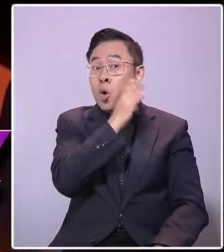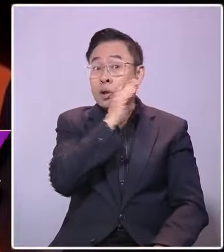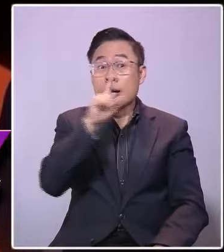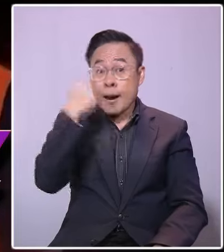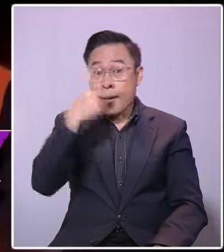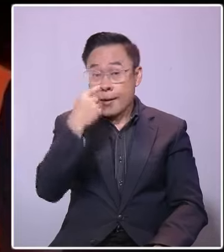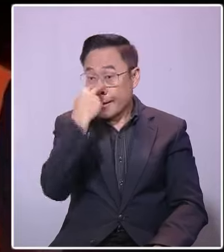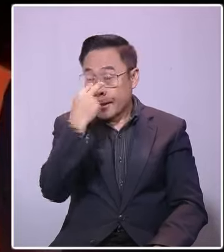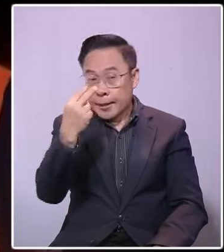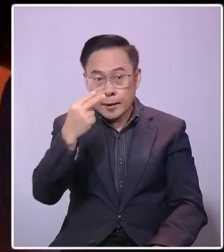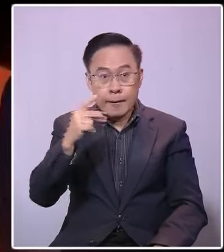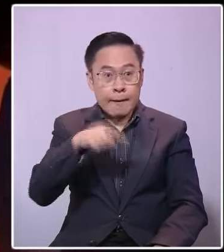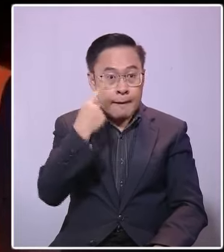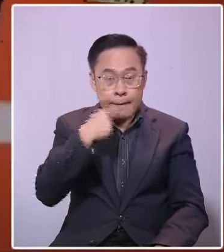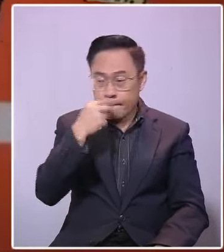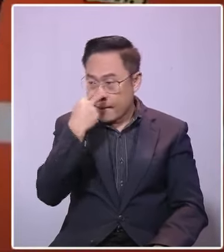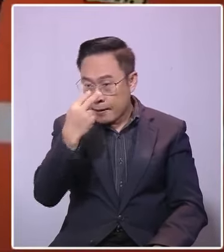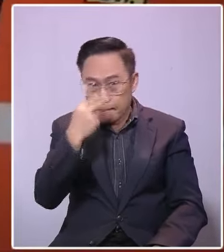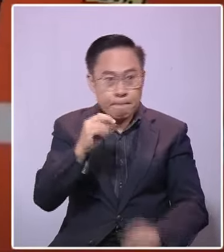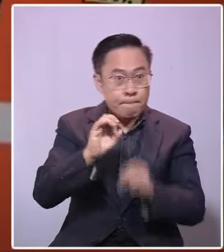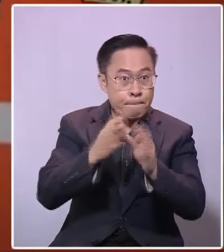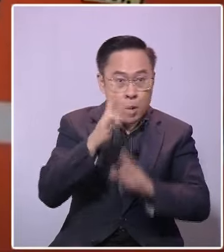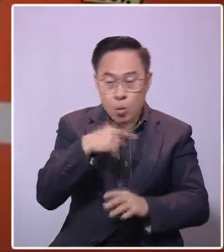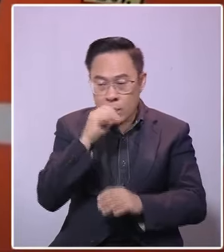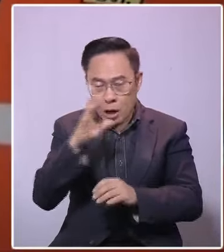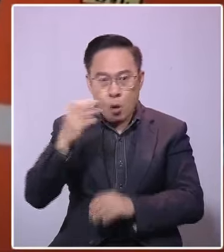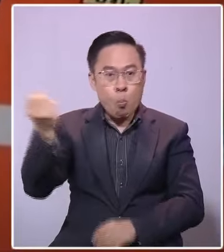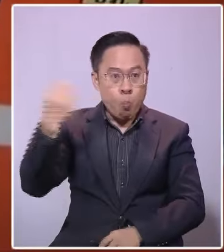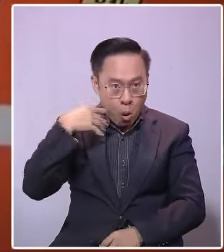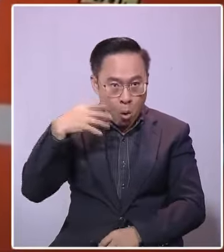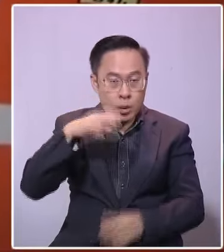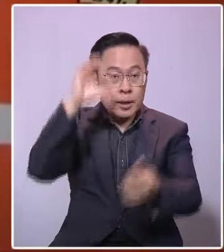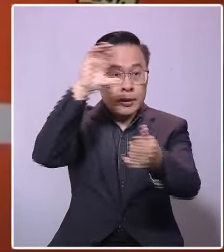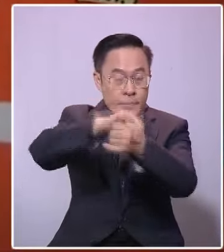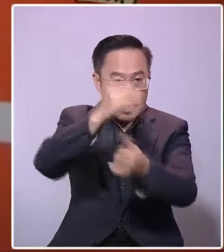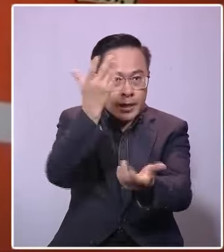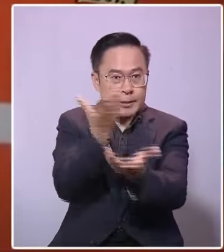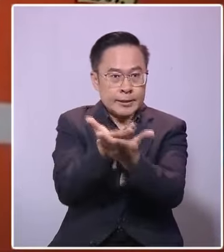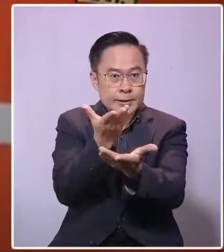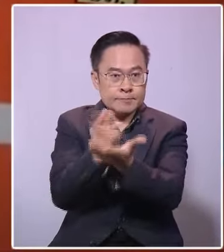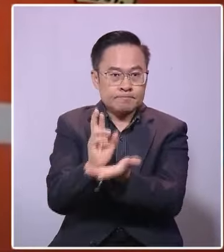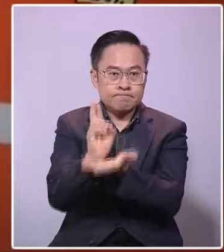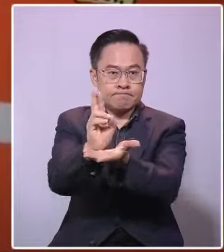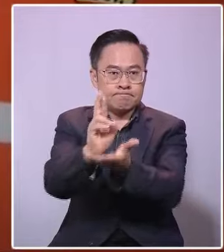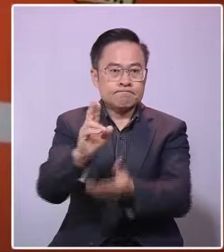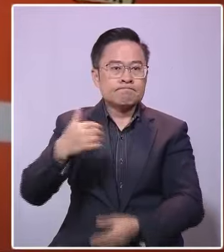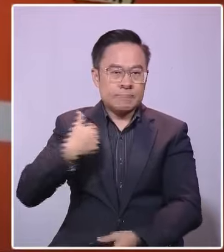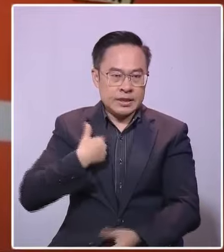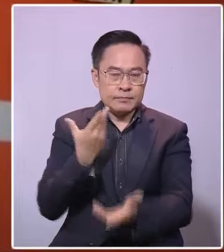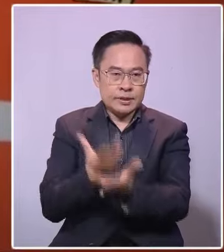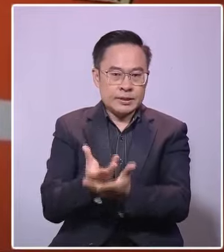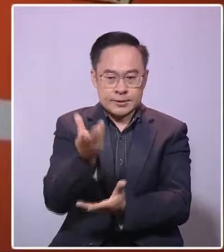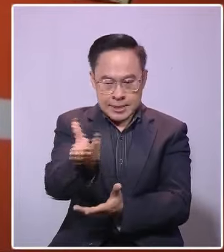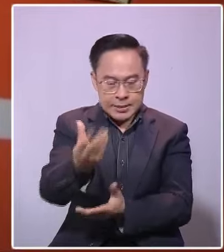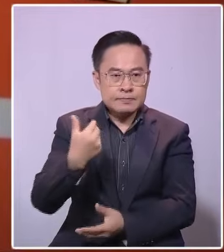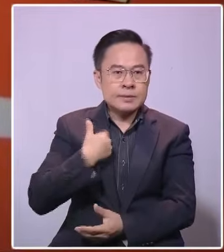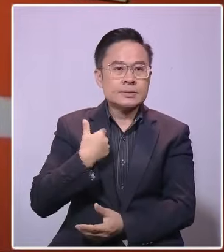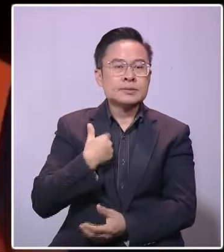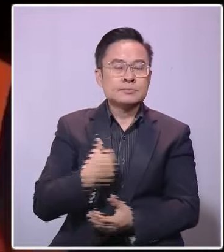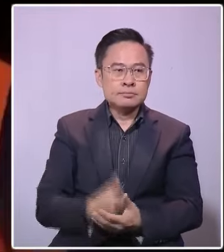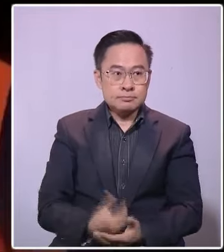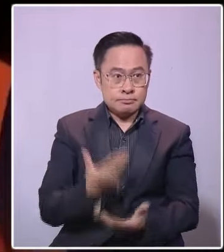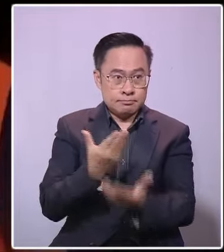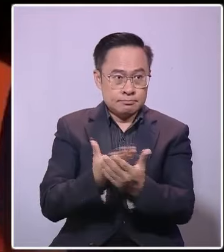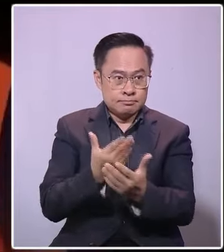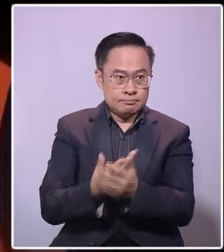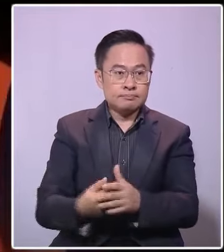ป่าด้วยถ้าใครเจอนะคะสามารถจับกุมส่งดำเนินคดีได้เลยค่ะมีรางวัลสินบนนำจับทุกรายราย